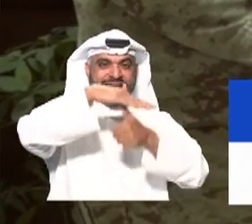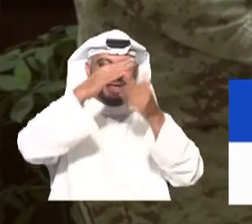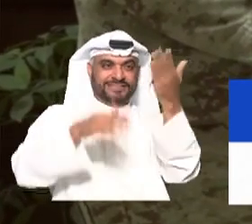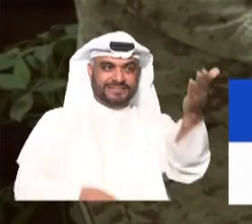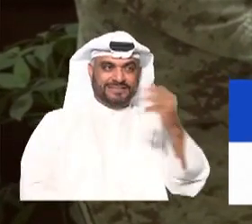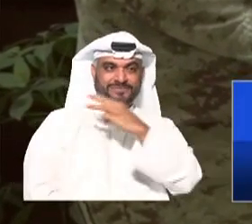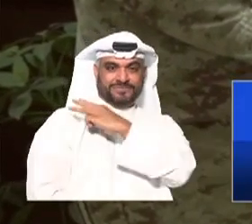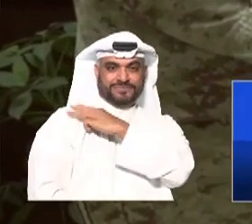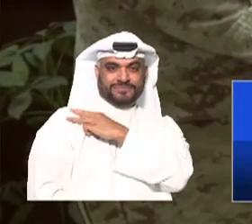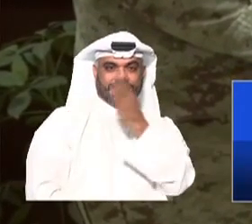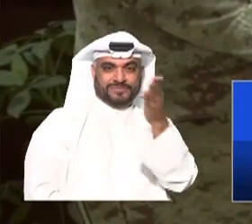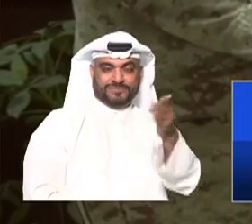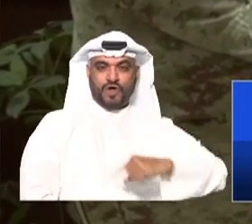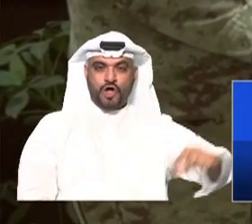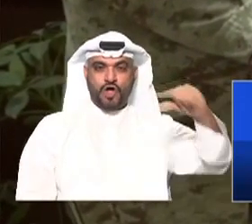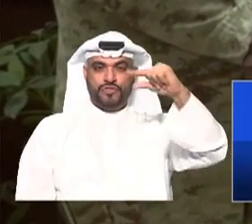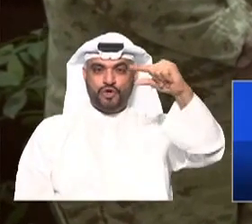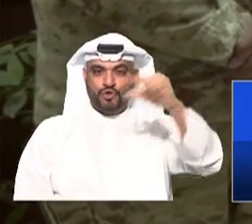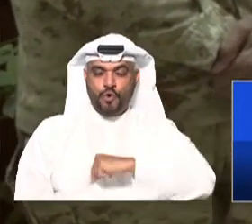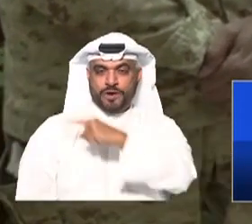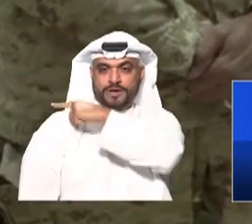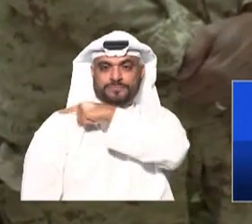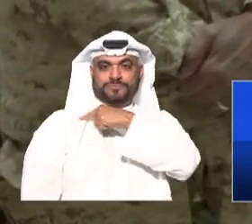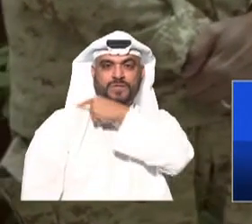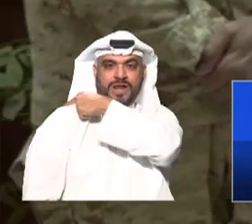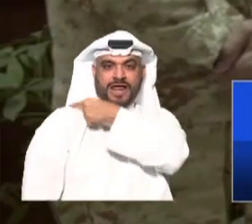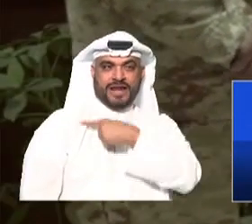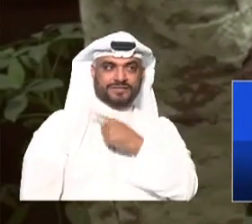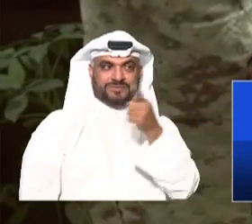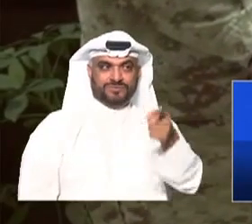أخوي الدكتور اللواء خالد الكندري